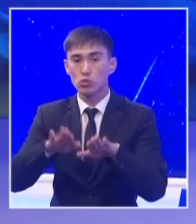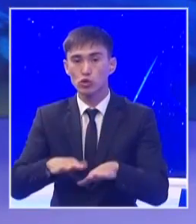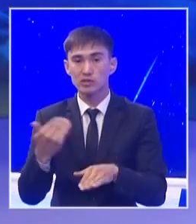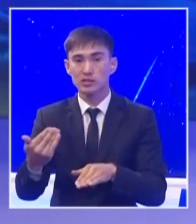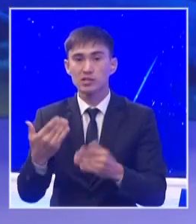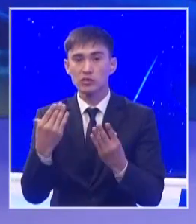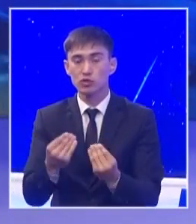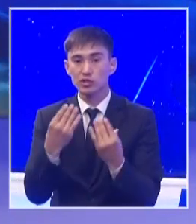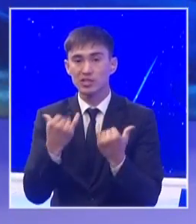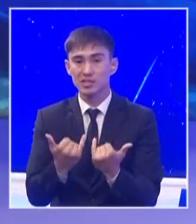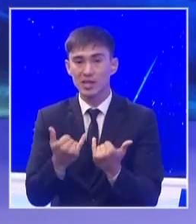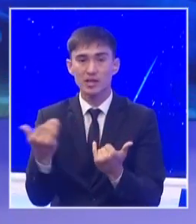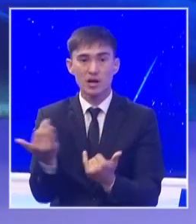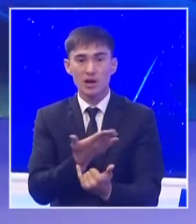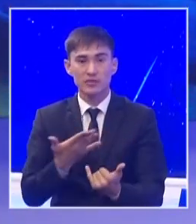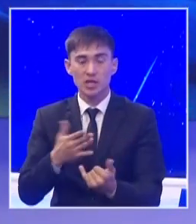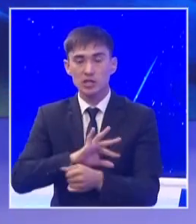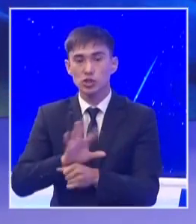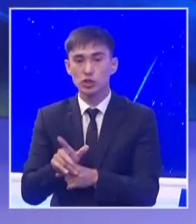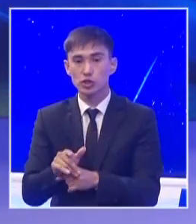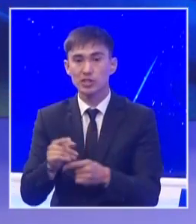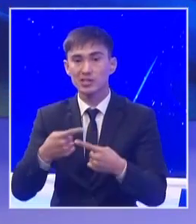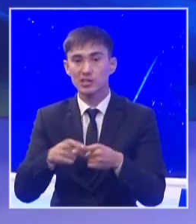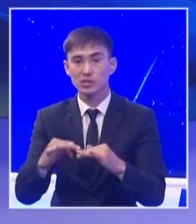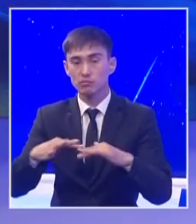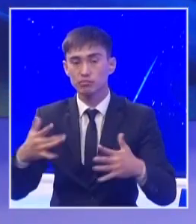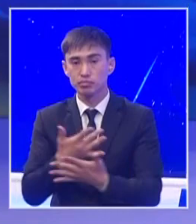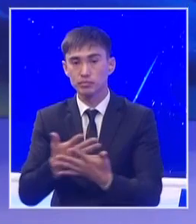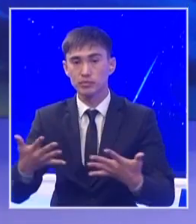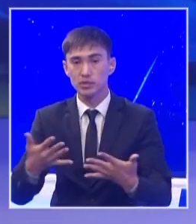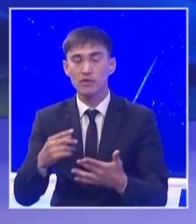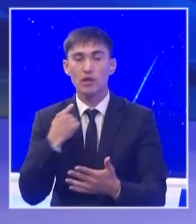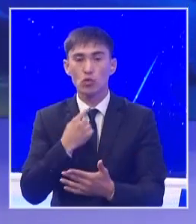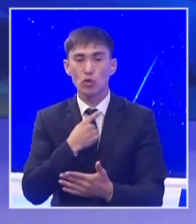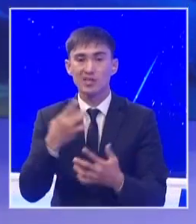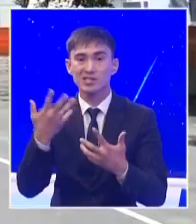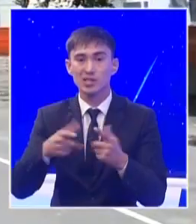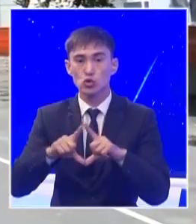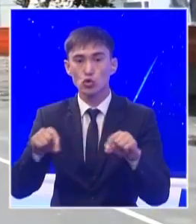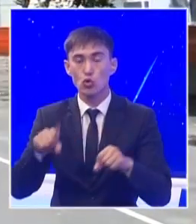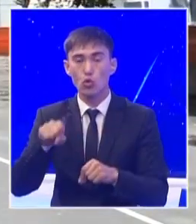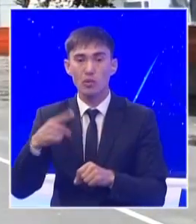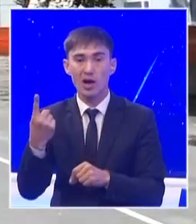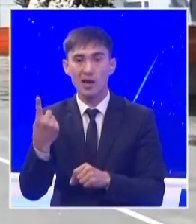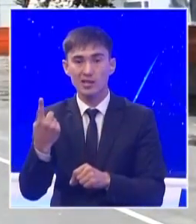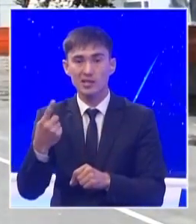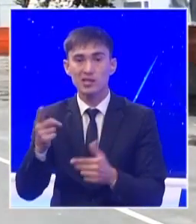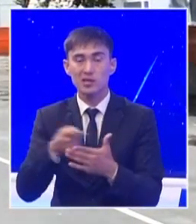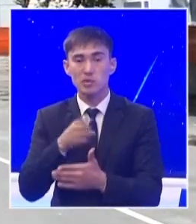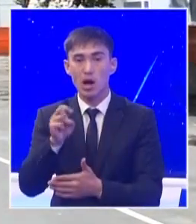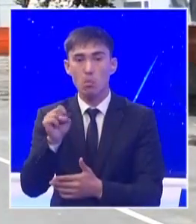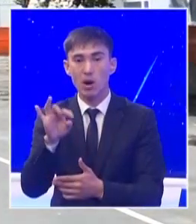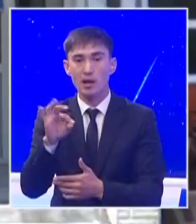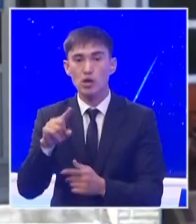избирательных участков. На сегодняшний день все они оснащены материально-технической базой. В Талдыкурганской средней школе гимназии номер 1 имени